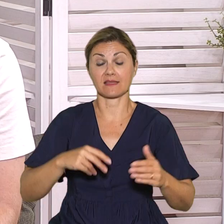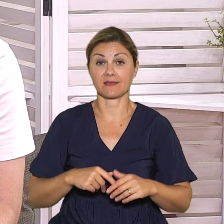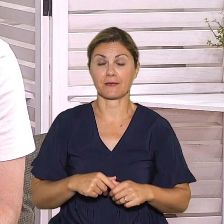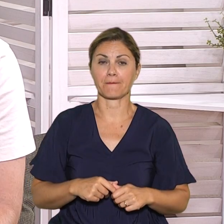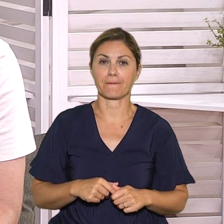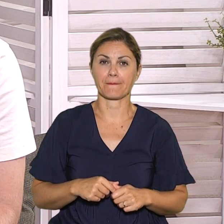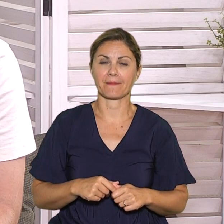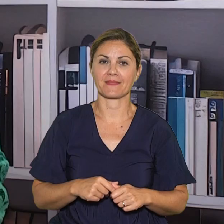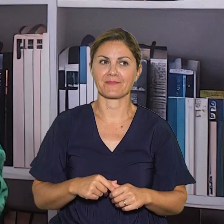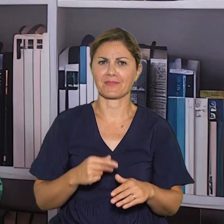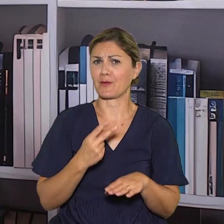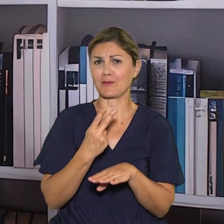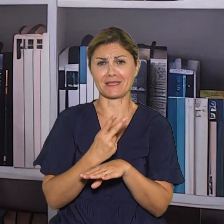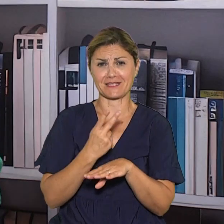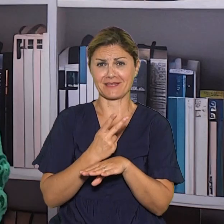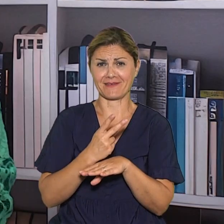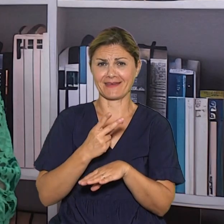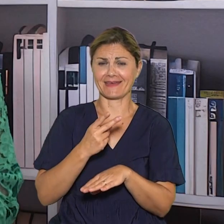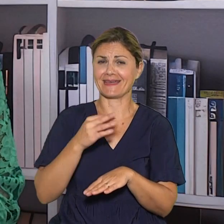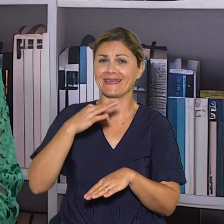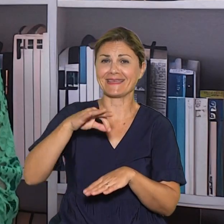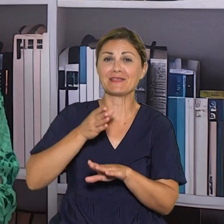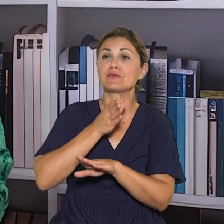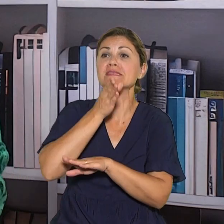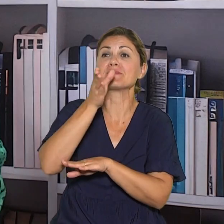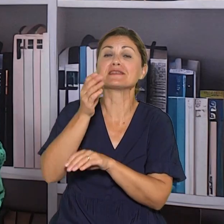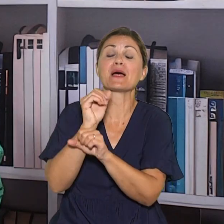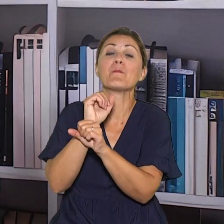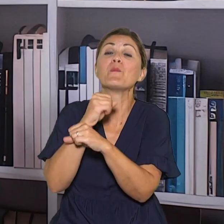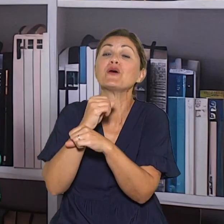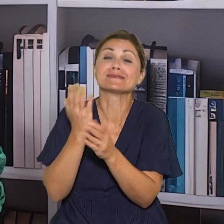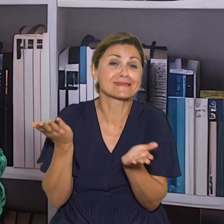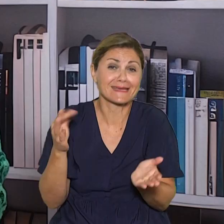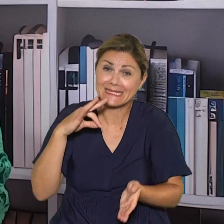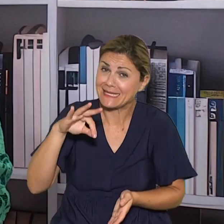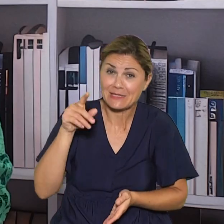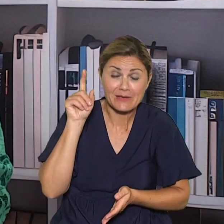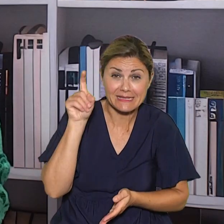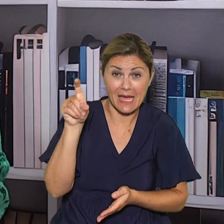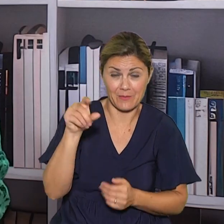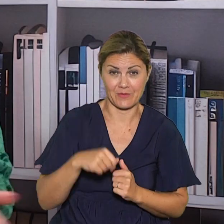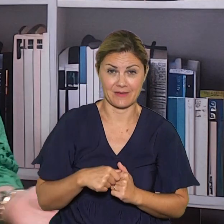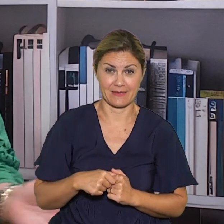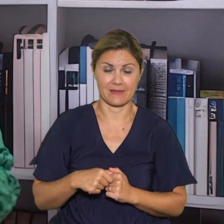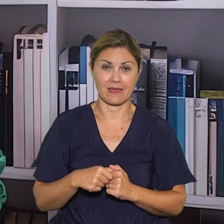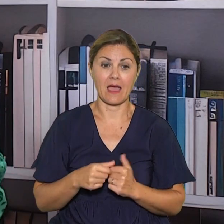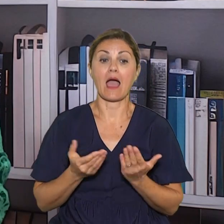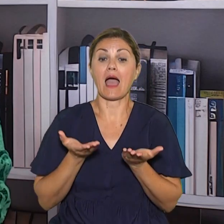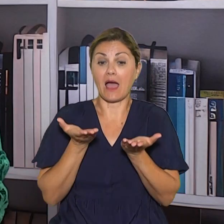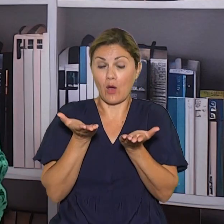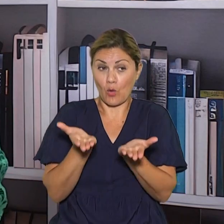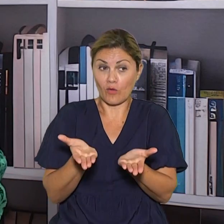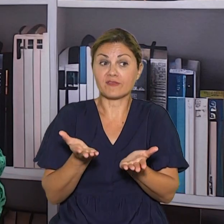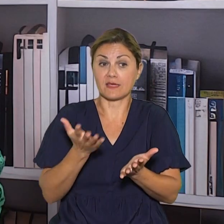pjesme? Održava, ja sam išla samo u Bosnu. A samo ste išli u Bosnu? U Bosnu i ovdje po našim